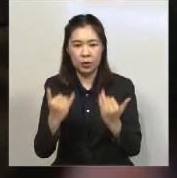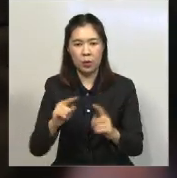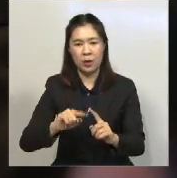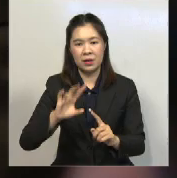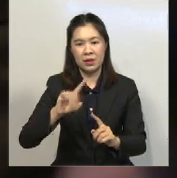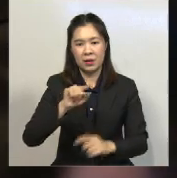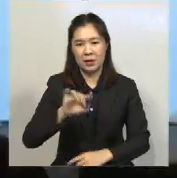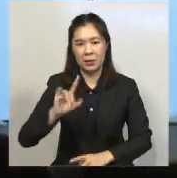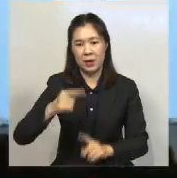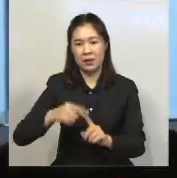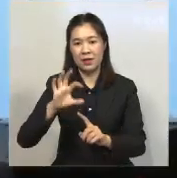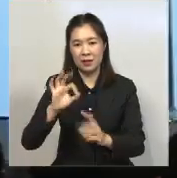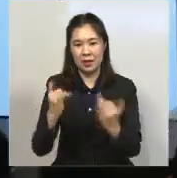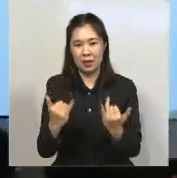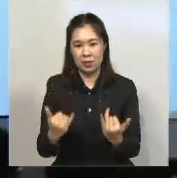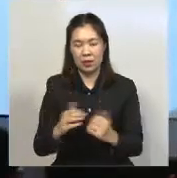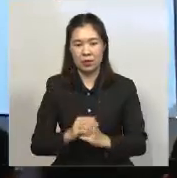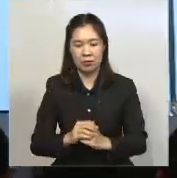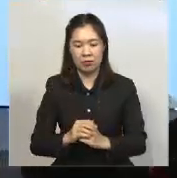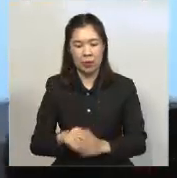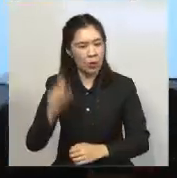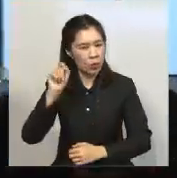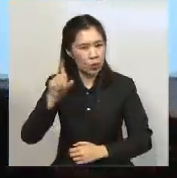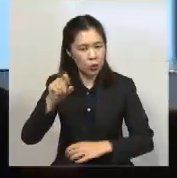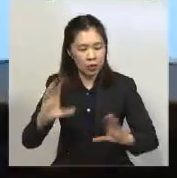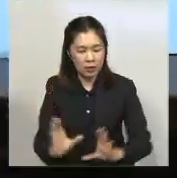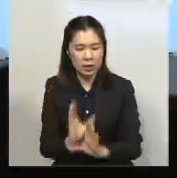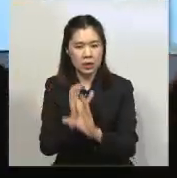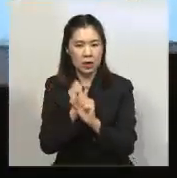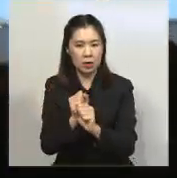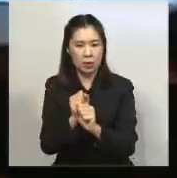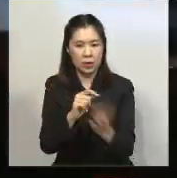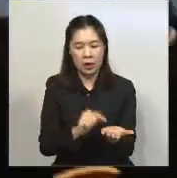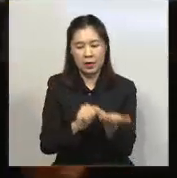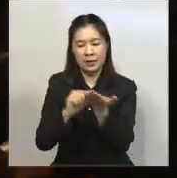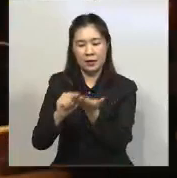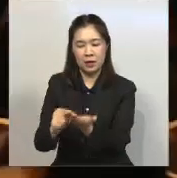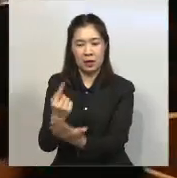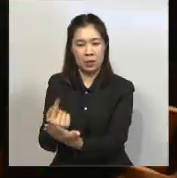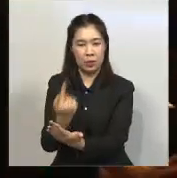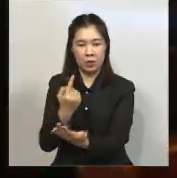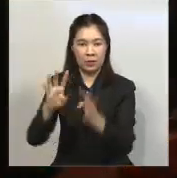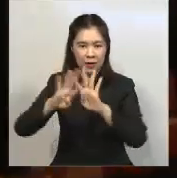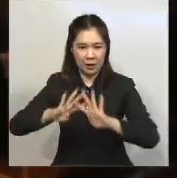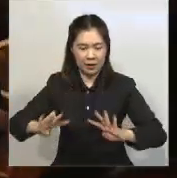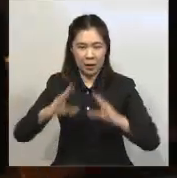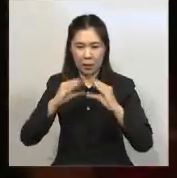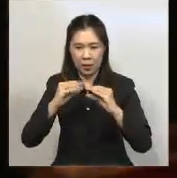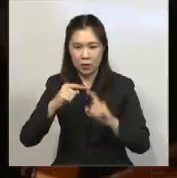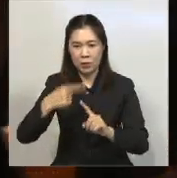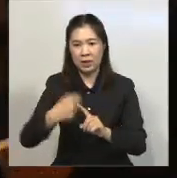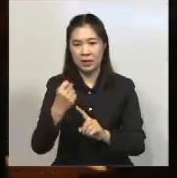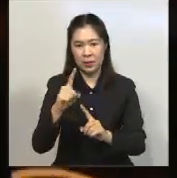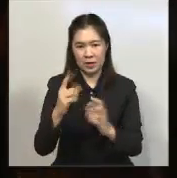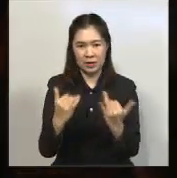ที่ 7-8 กันยายนที่จะเร่งหาข้อสรุปให้ได้เพื่อที่จะนำเสนอต่อผู้นำอาเซียนในการประชุมเดือนพฤศจิกาย